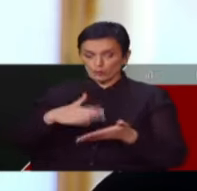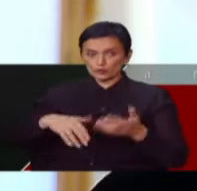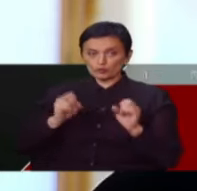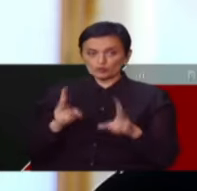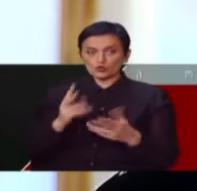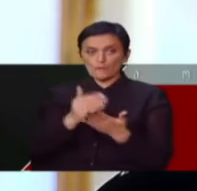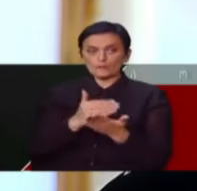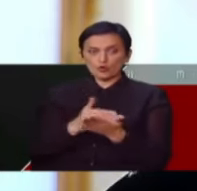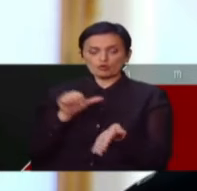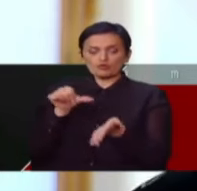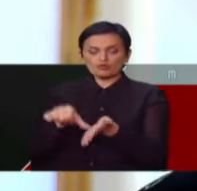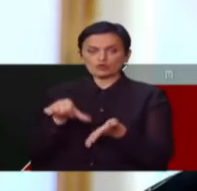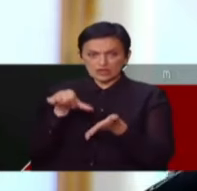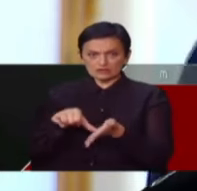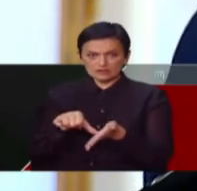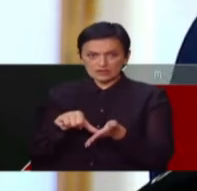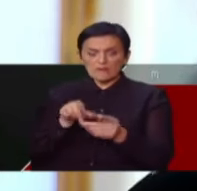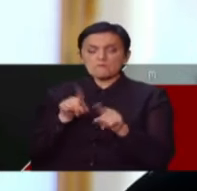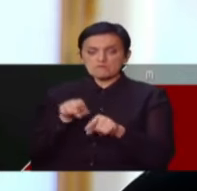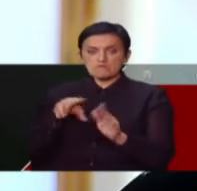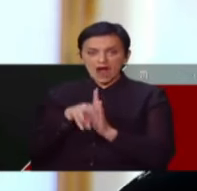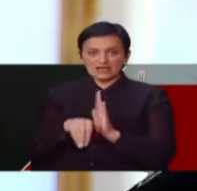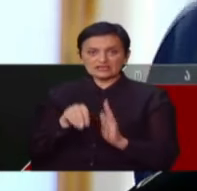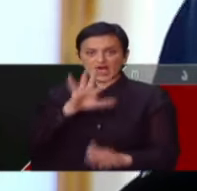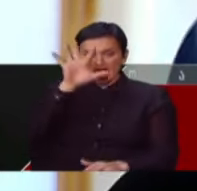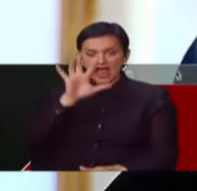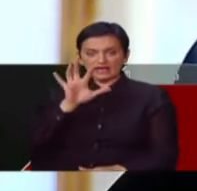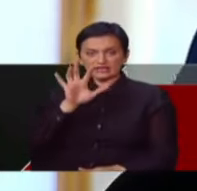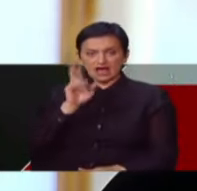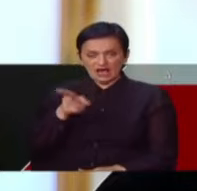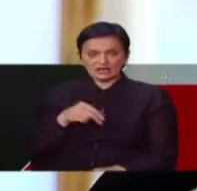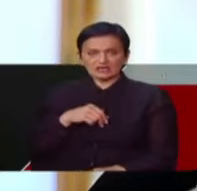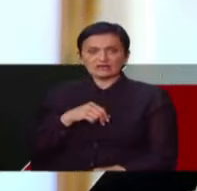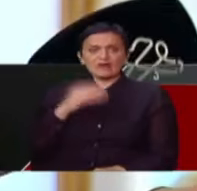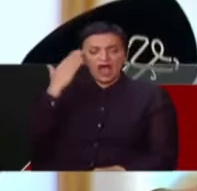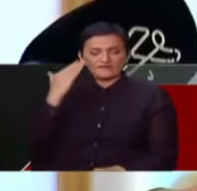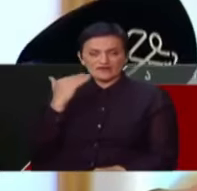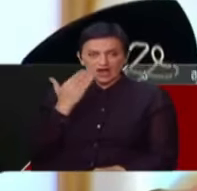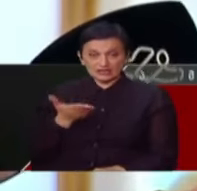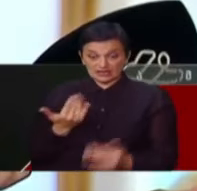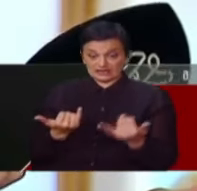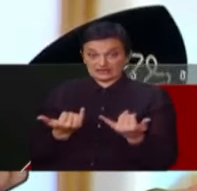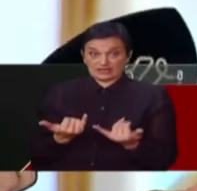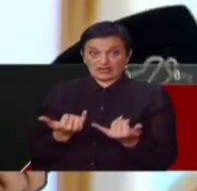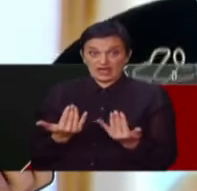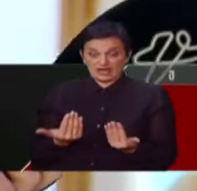უსაფრთხოების პროგრამებში მონაწილეობდნენ. მათ შორის ერაყში, მათ შორის ავღანეთში. და დღეს